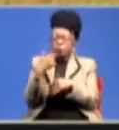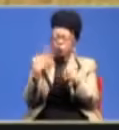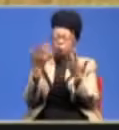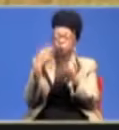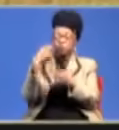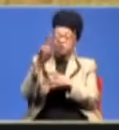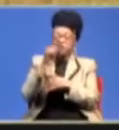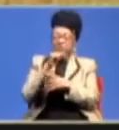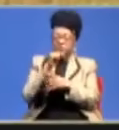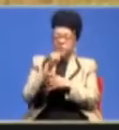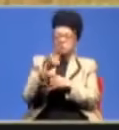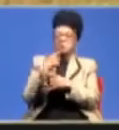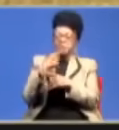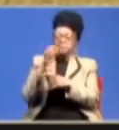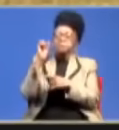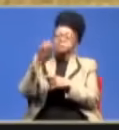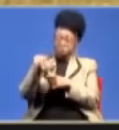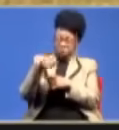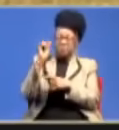nani? Alikuwa anasema tu,